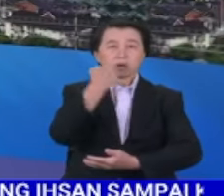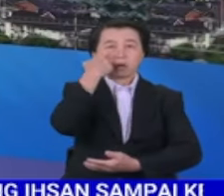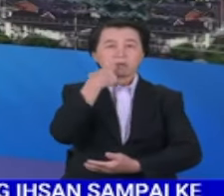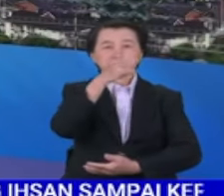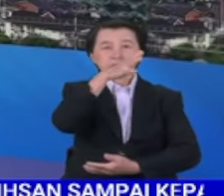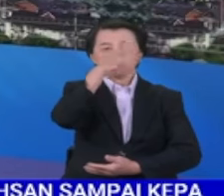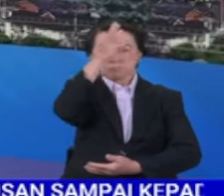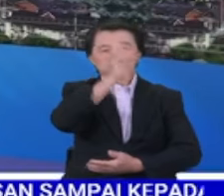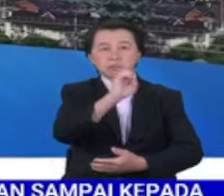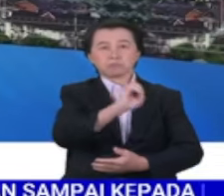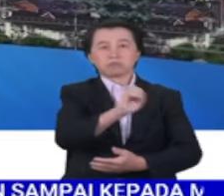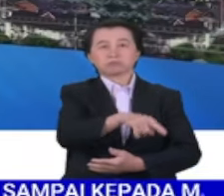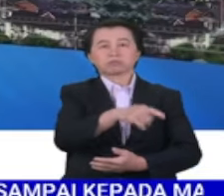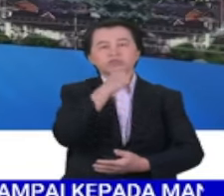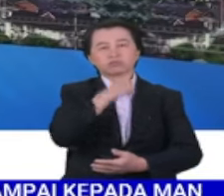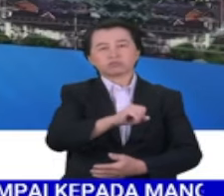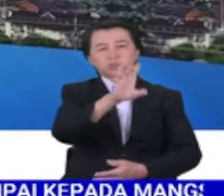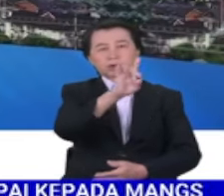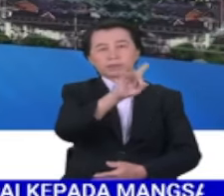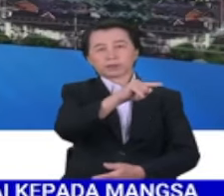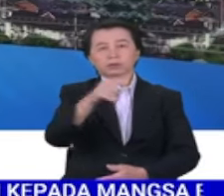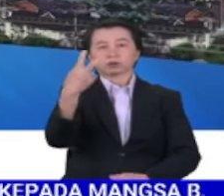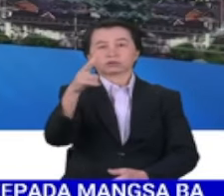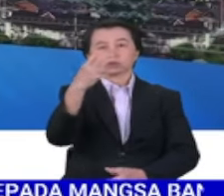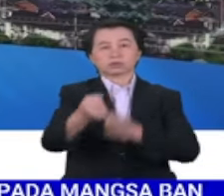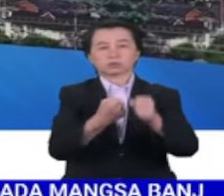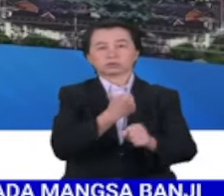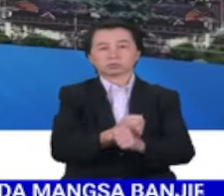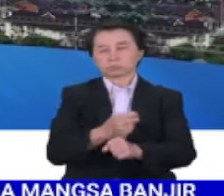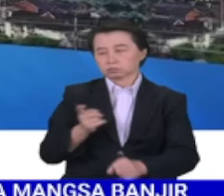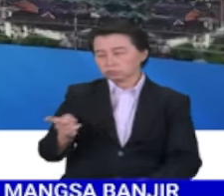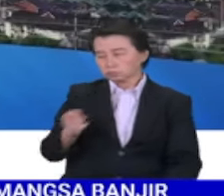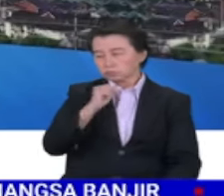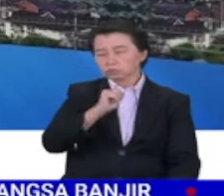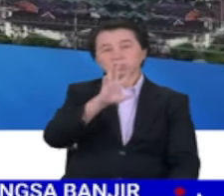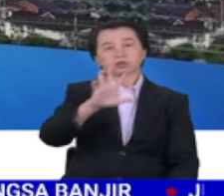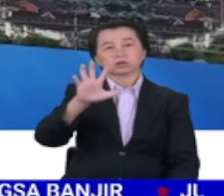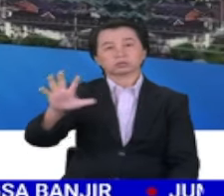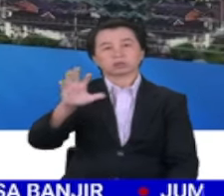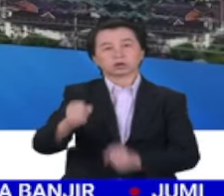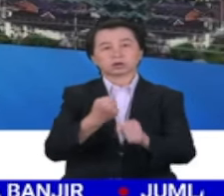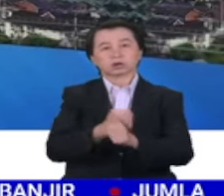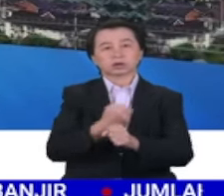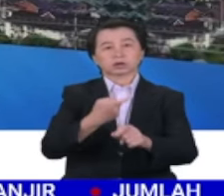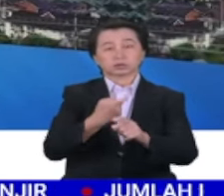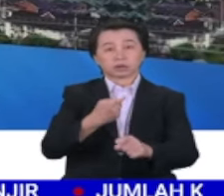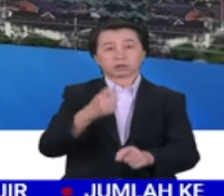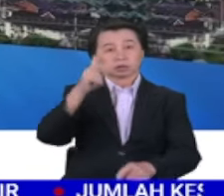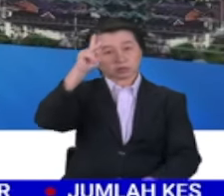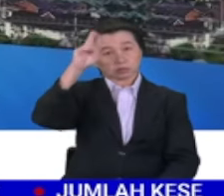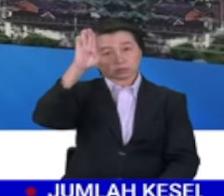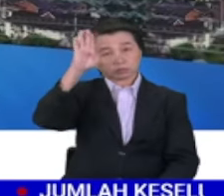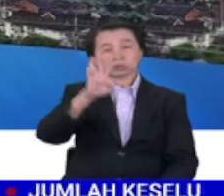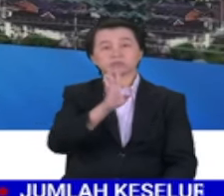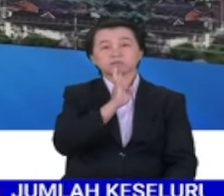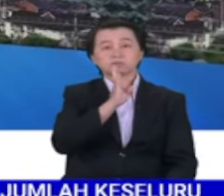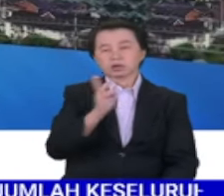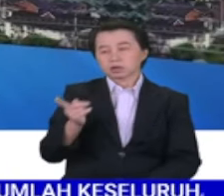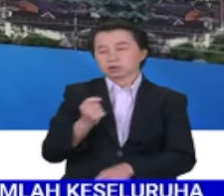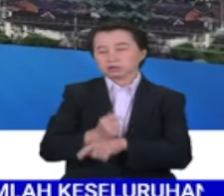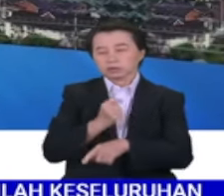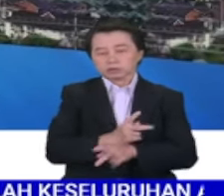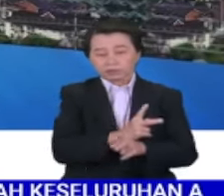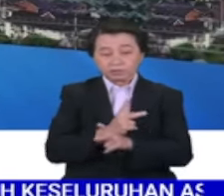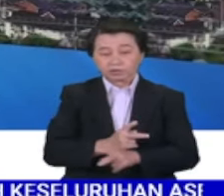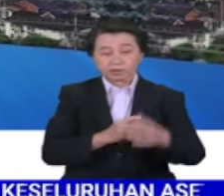antara 8 hingga 12 tahun Rohana Musa 55 tahun dari kampung panjang Binjai Kota Baru berkata tugas